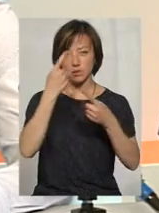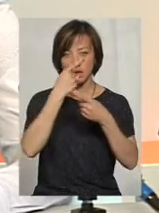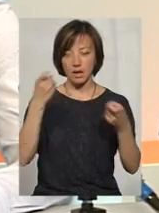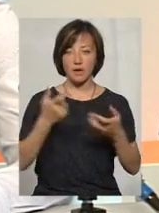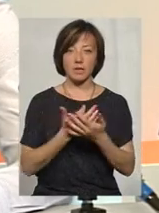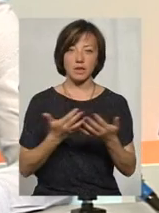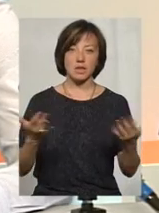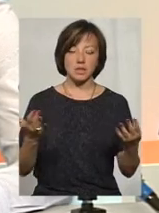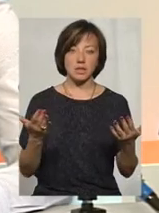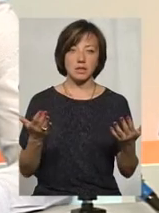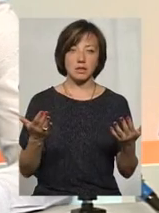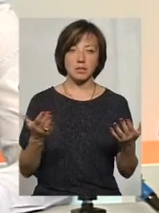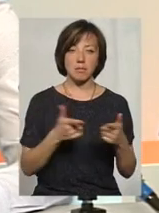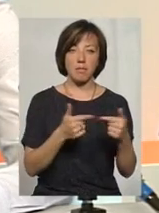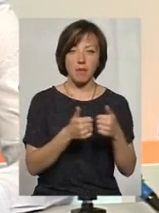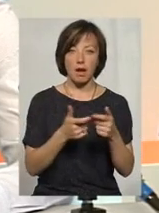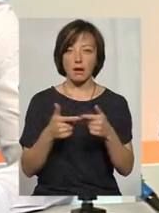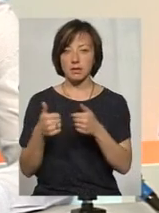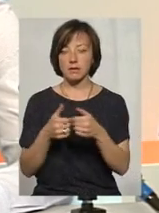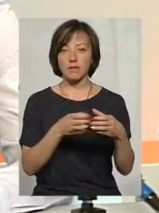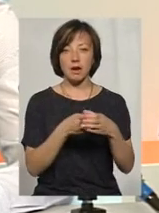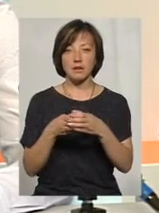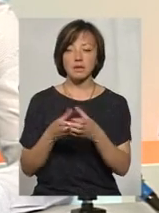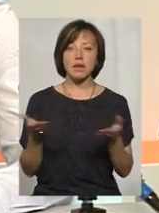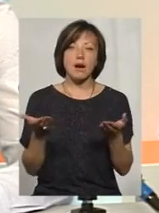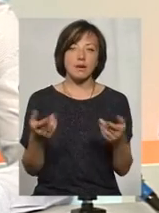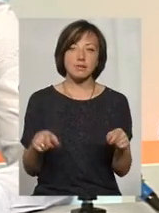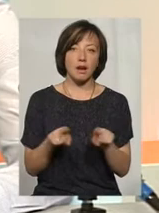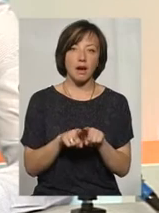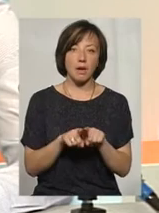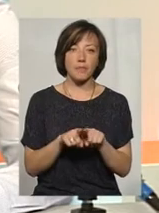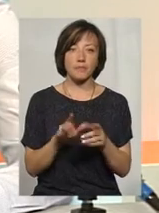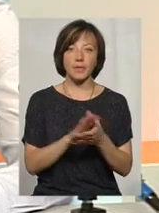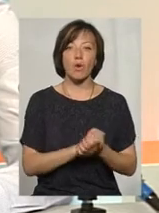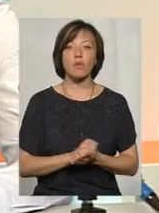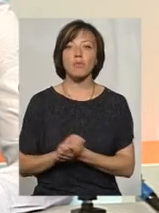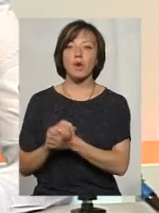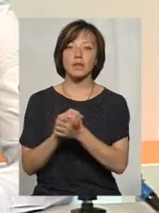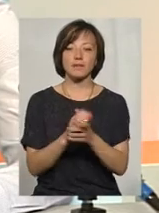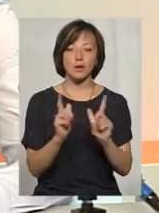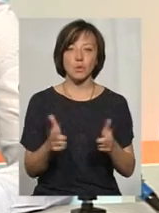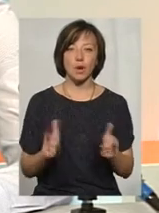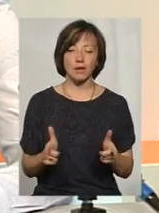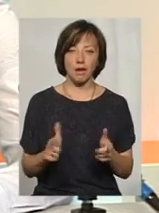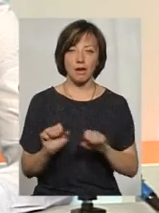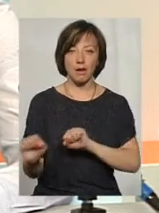від різних партій, фракцій. Якась така корпоративна солідарність, якась така у всіх партій,